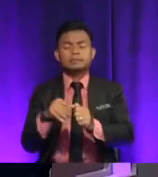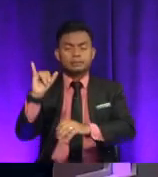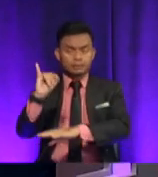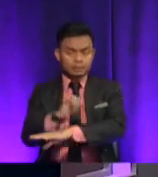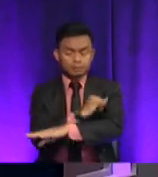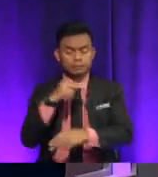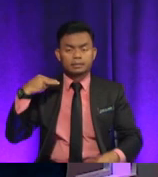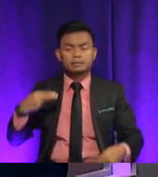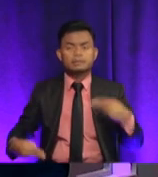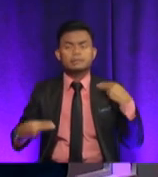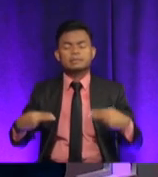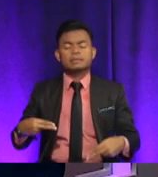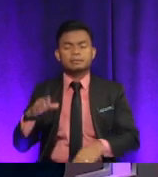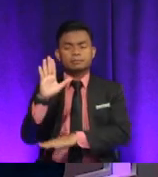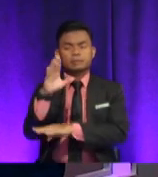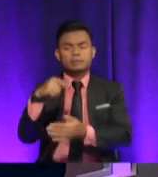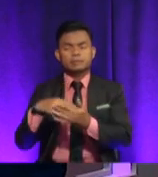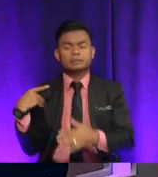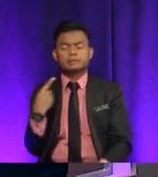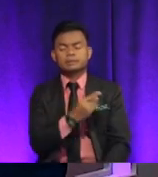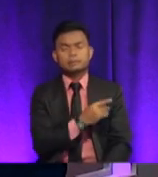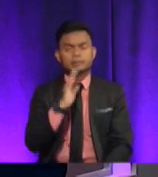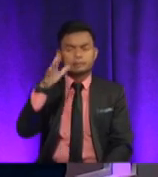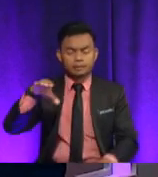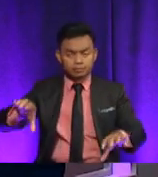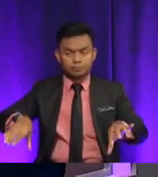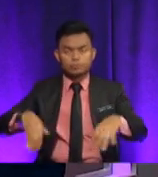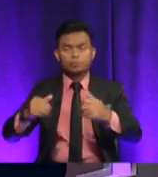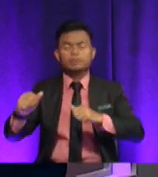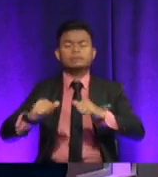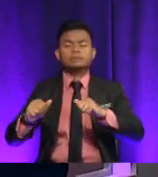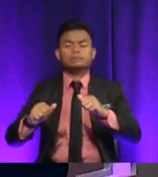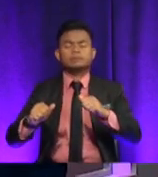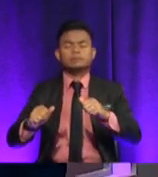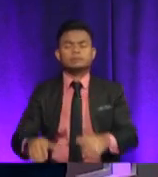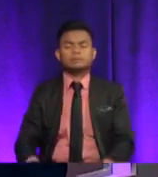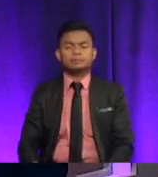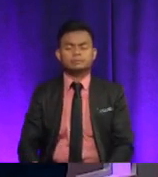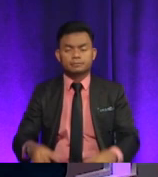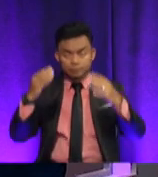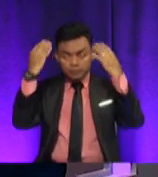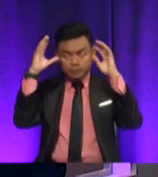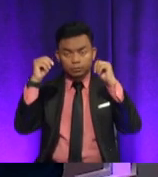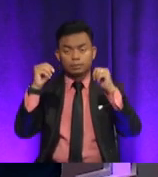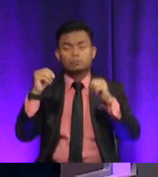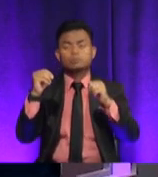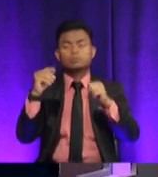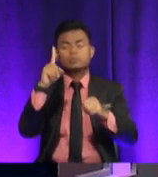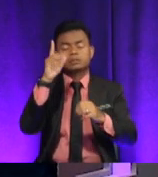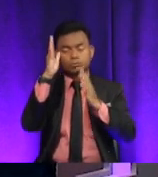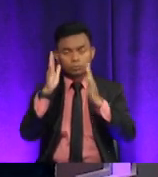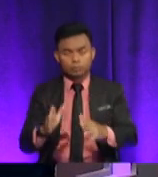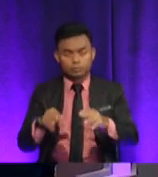petang ini macet minta eee seorang pelajar Oke untuk membacakan satu rangkap